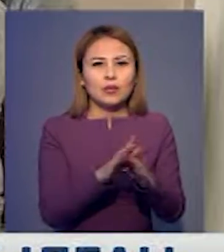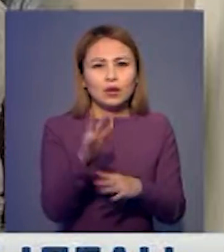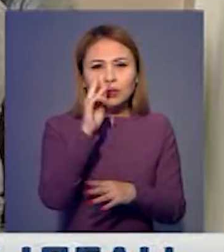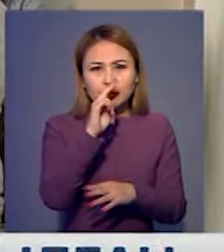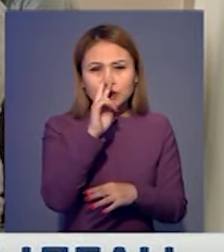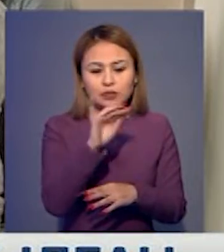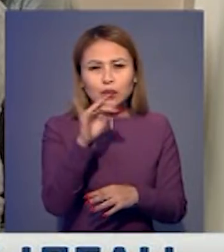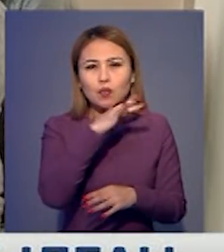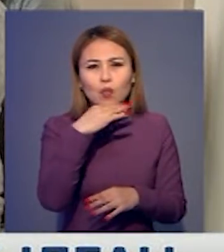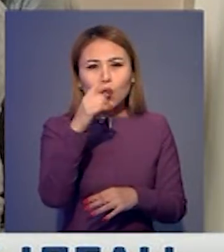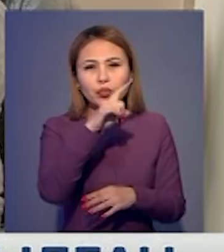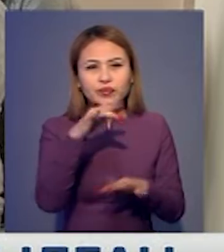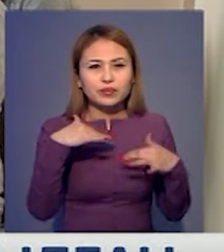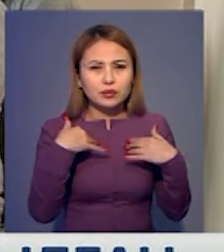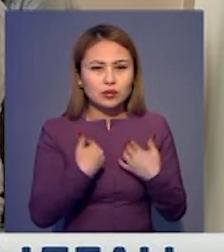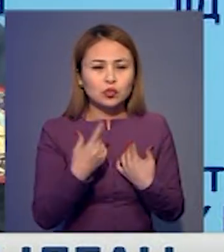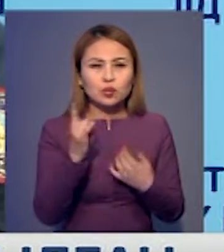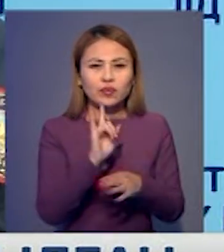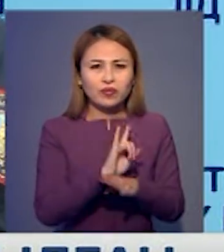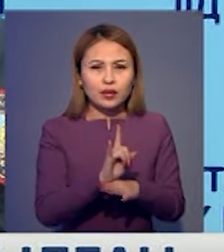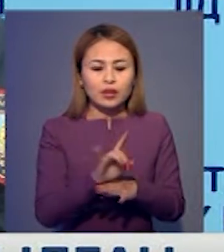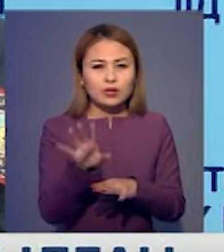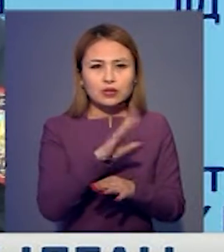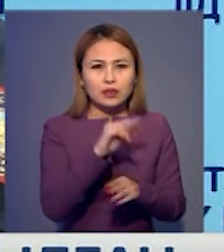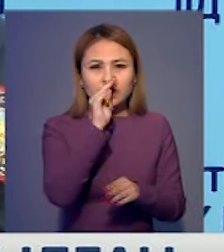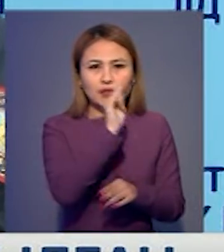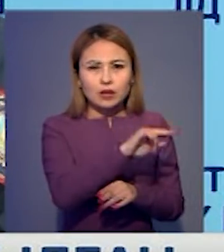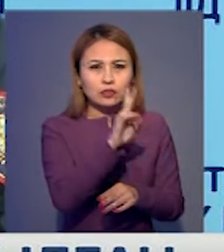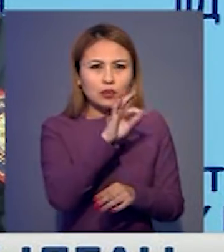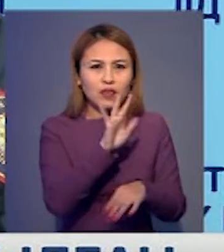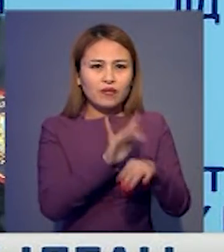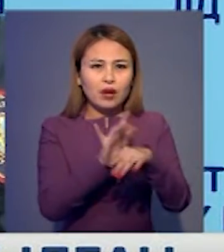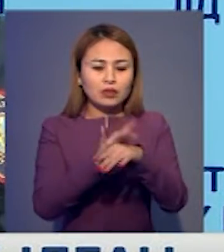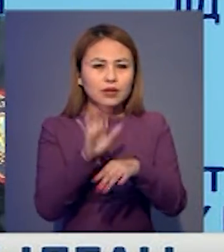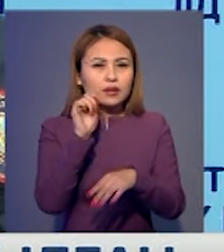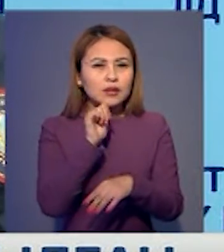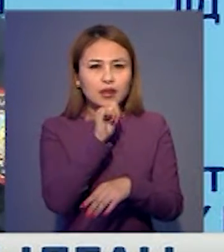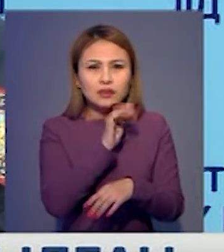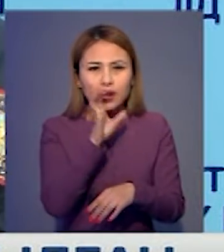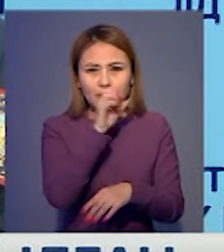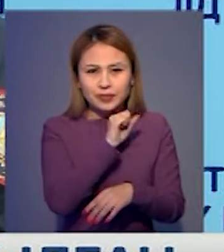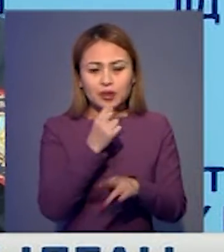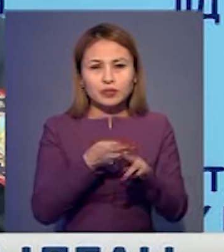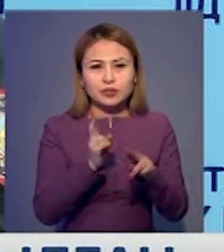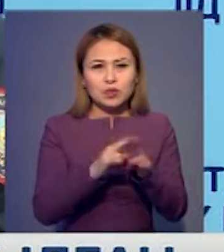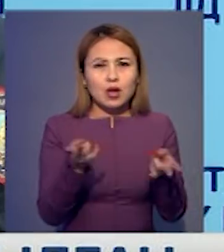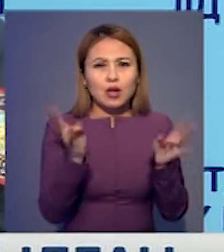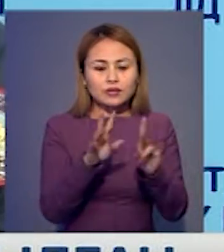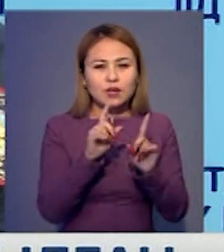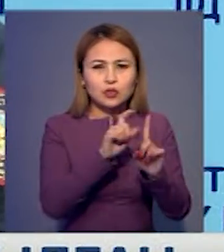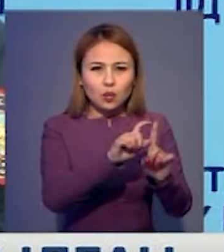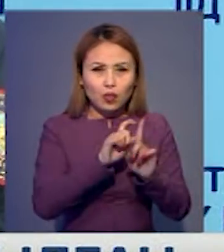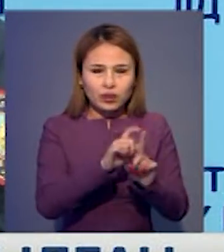отыр. Көп адамдар өкінішке орай бізде алаяқтықтың жәбірленушісі болады, алайда ондай фактілер жасырып айтпай қалады. Сол сөз жүзінде қалып қалады.